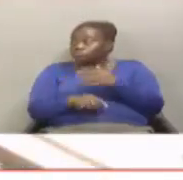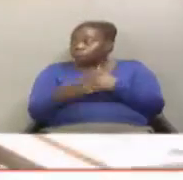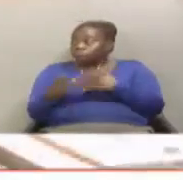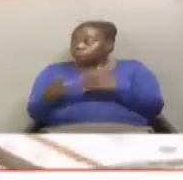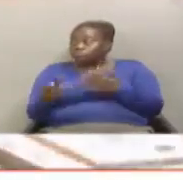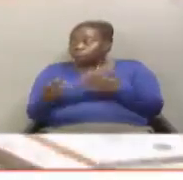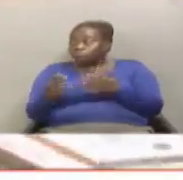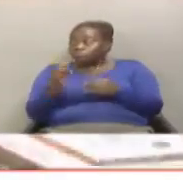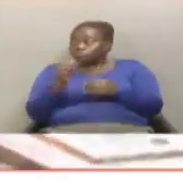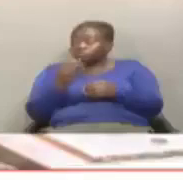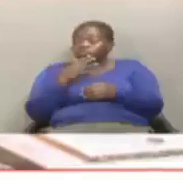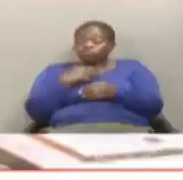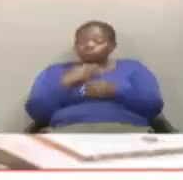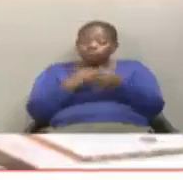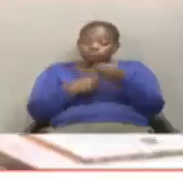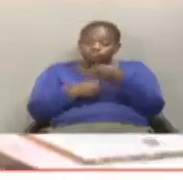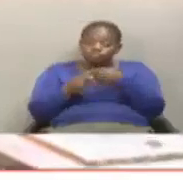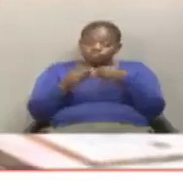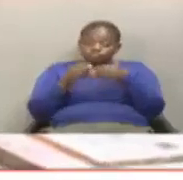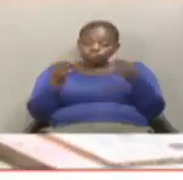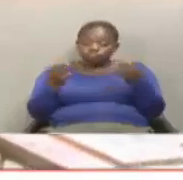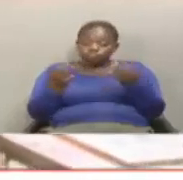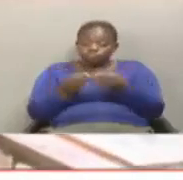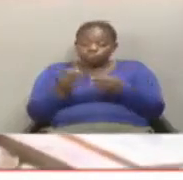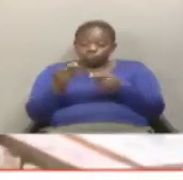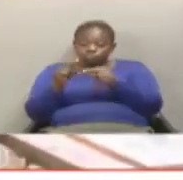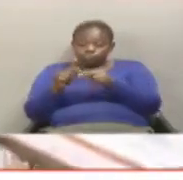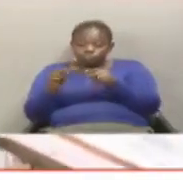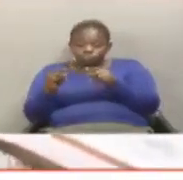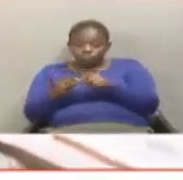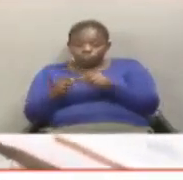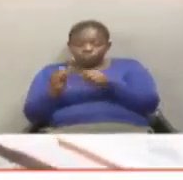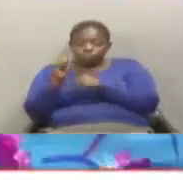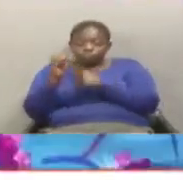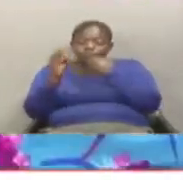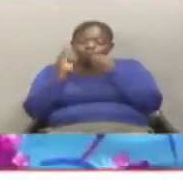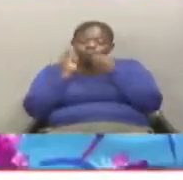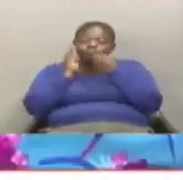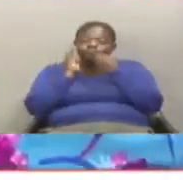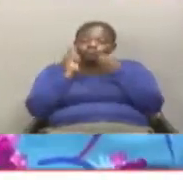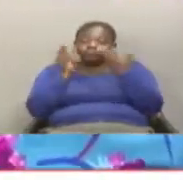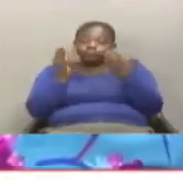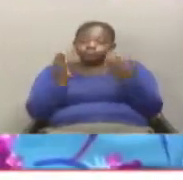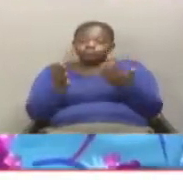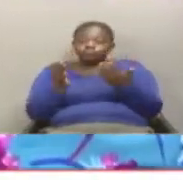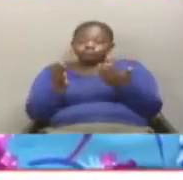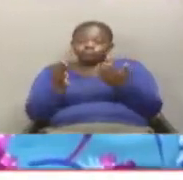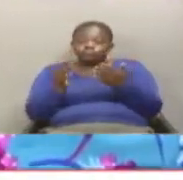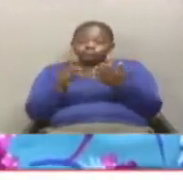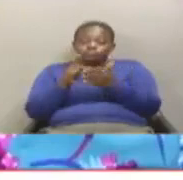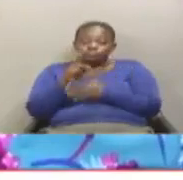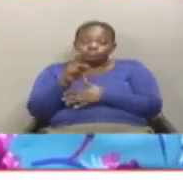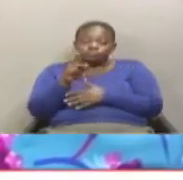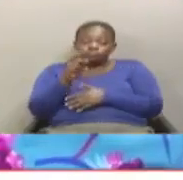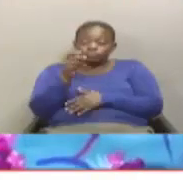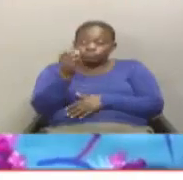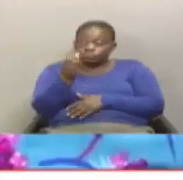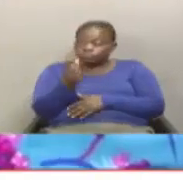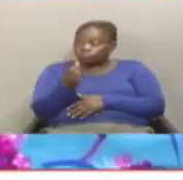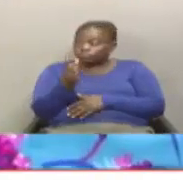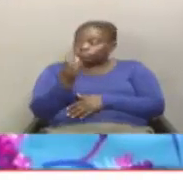atandika okwagala okutunda abafamire batuleera ku sente obukadde 15 bwalamula bamusasulako obukadde